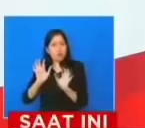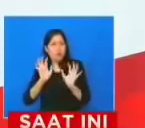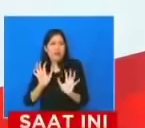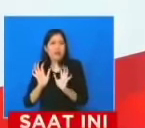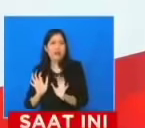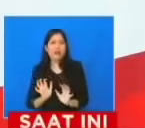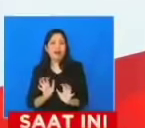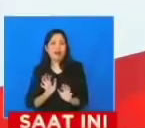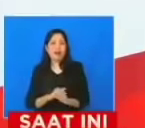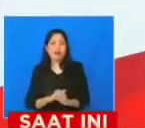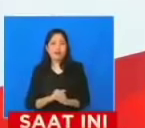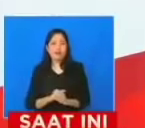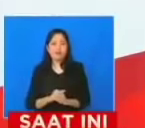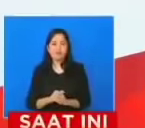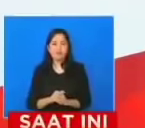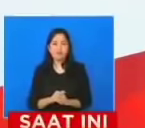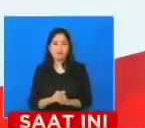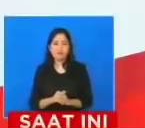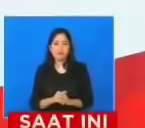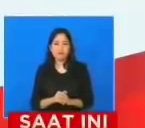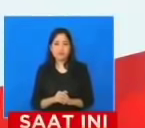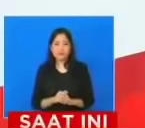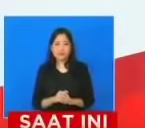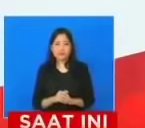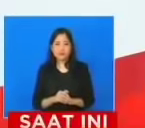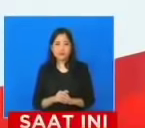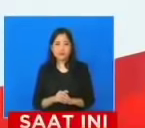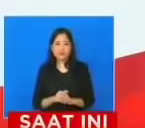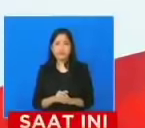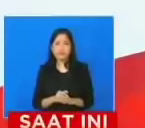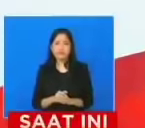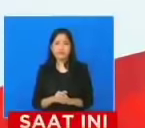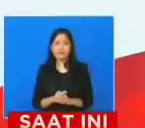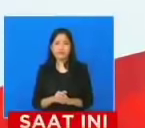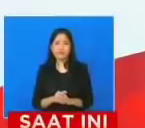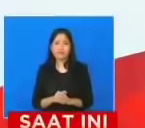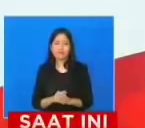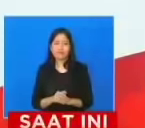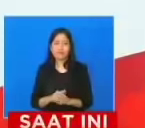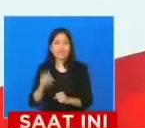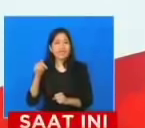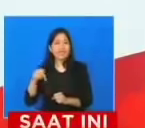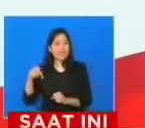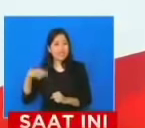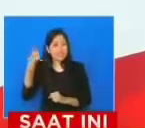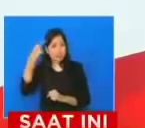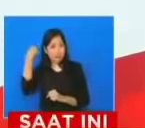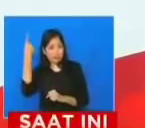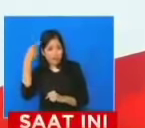temukan. Inilah gunanya kemudian pemerintah menentukan